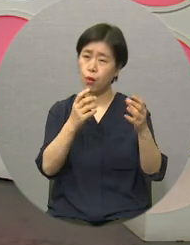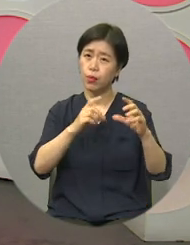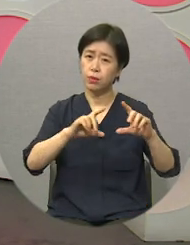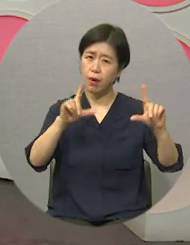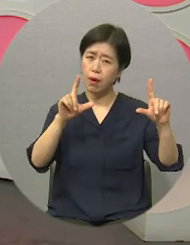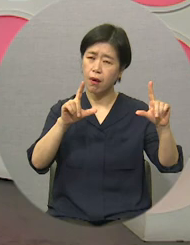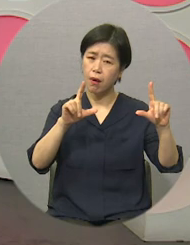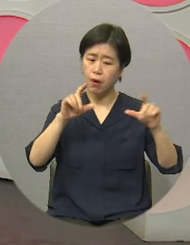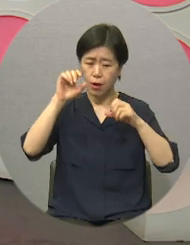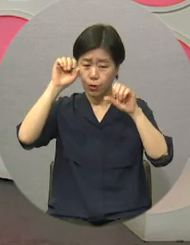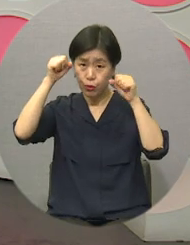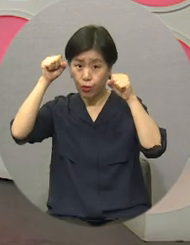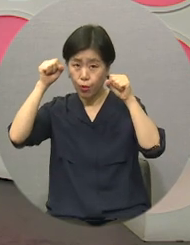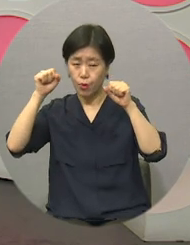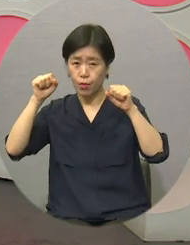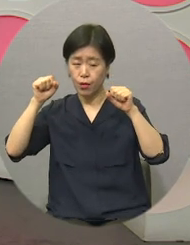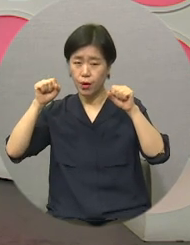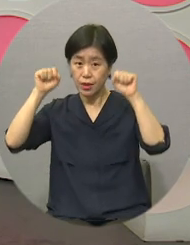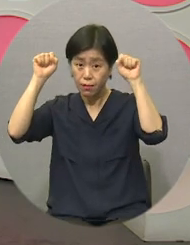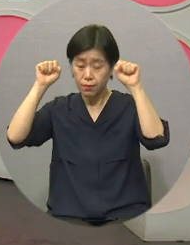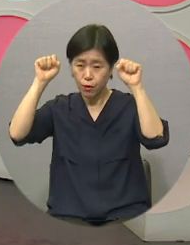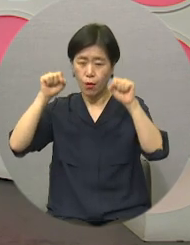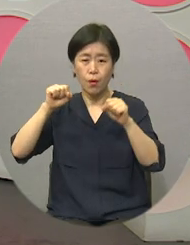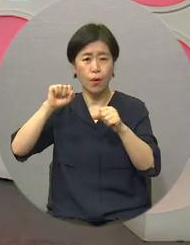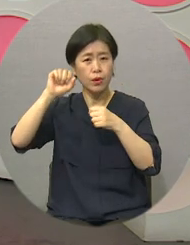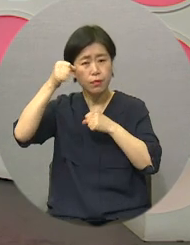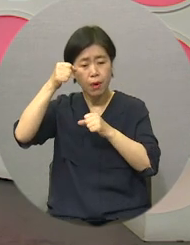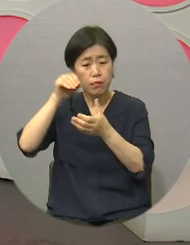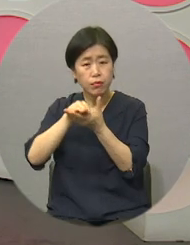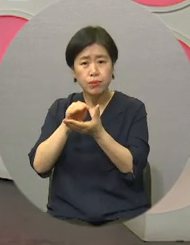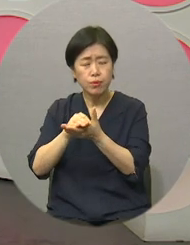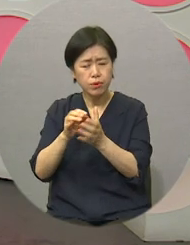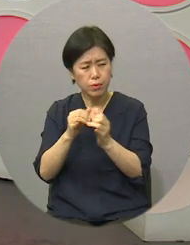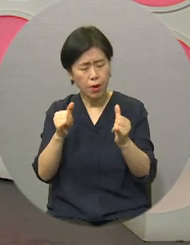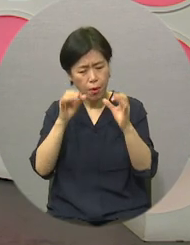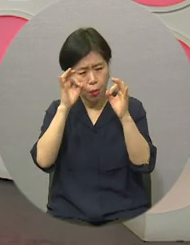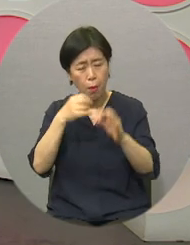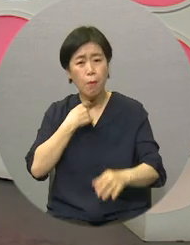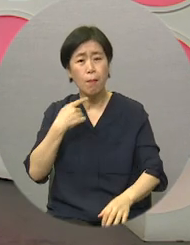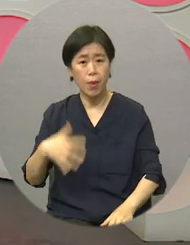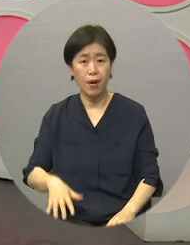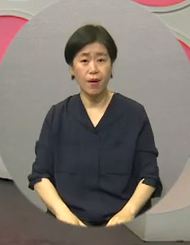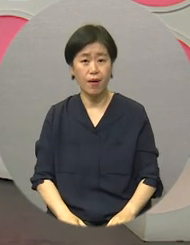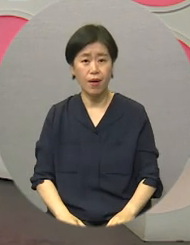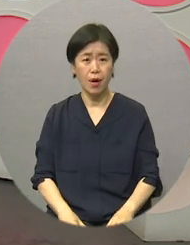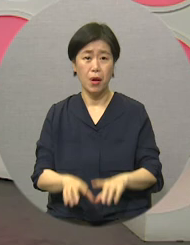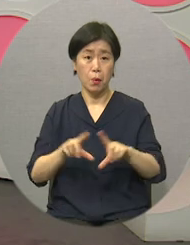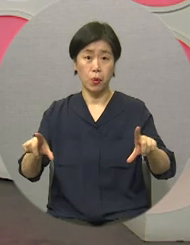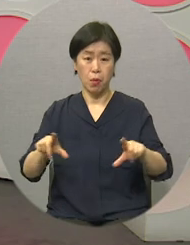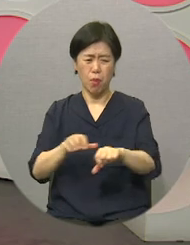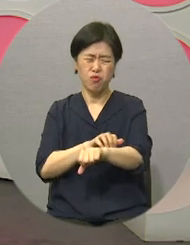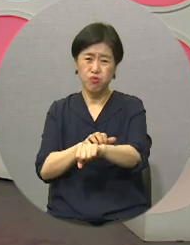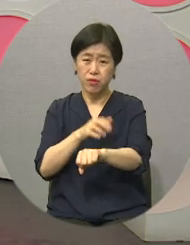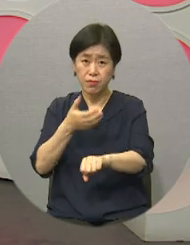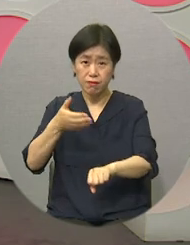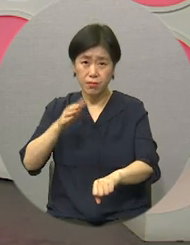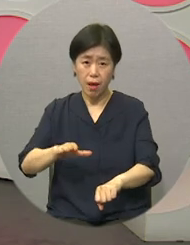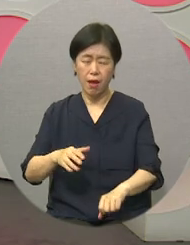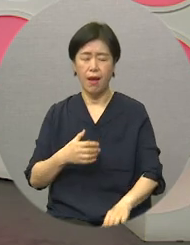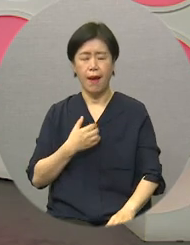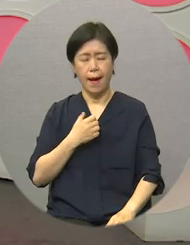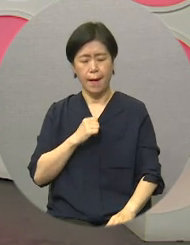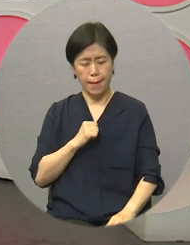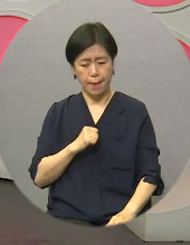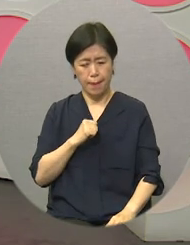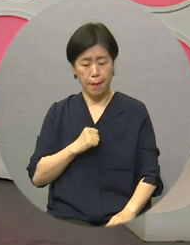일이 한 분이잖아 근데 이게 참 아우 괜히 불편하니까 나 이런 모습 보이고 싫어가 보통 사람들이에요 그런데 차라리